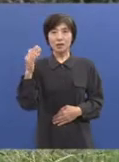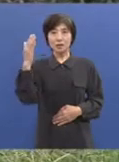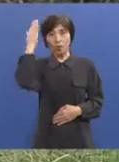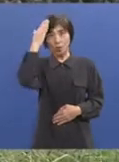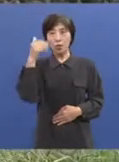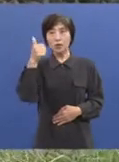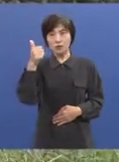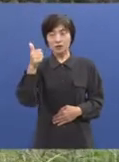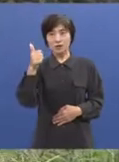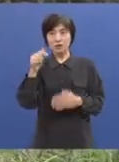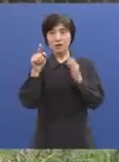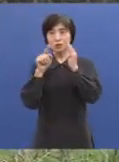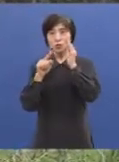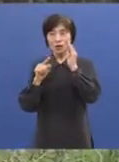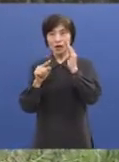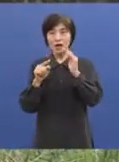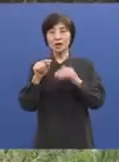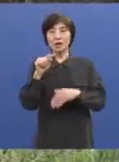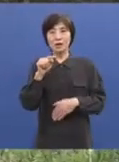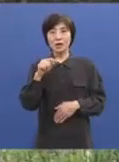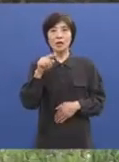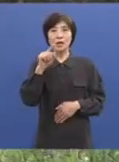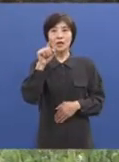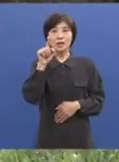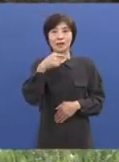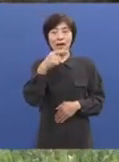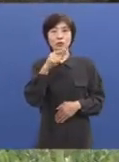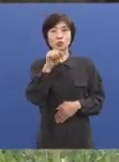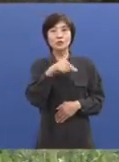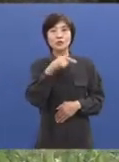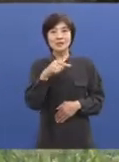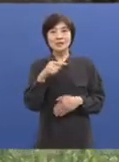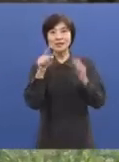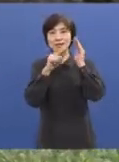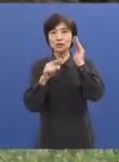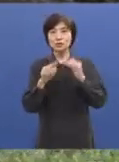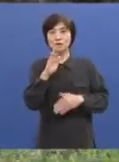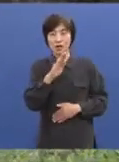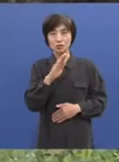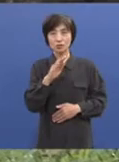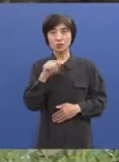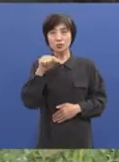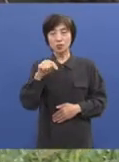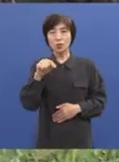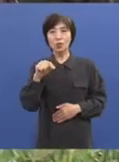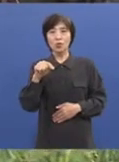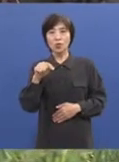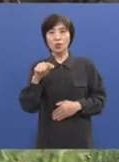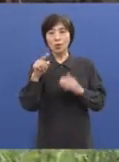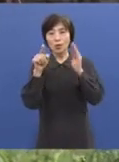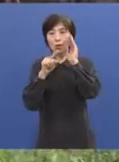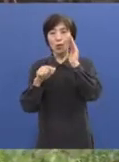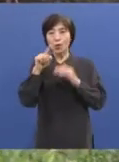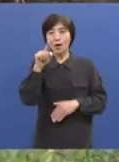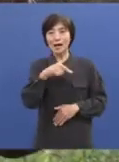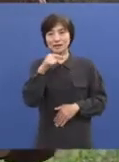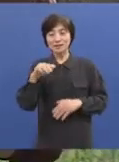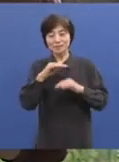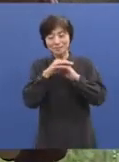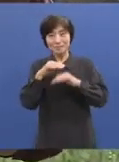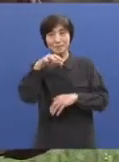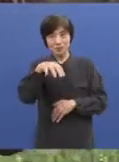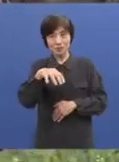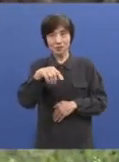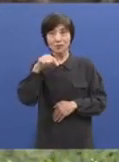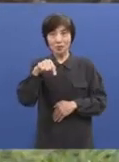愛された場所だったんでしょうか。 そうですね、当時は遠くにね、生駒山系が眺められるね、はい、景勝地だったそう